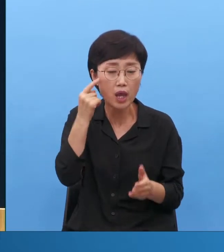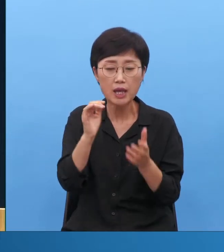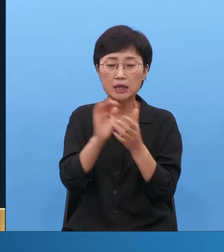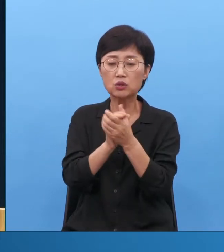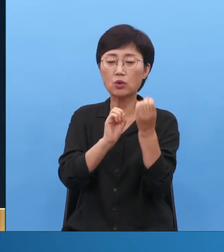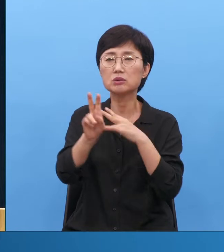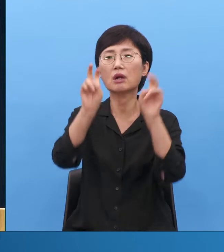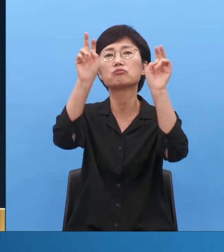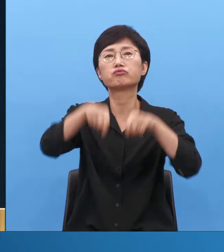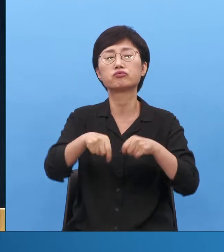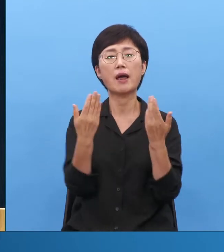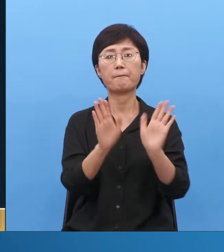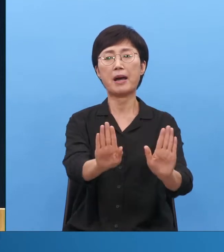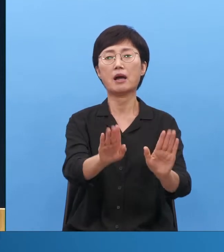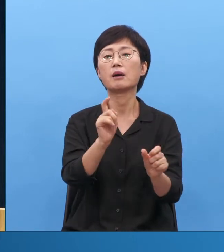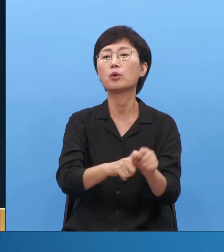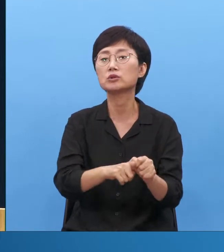내 몸에